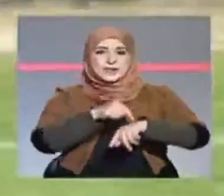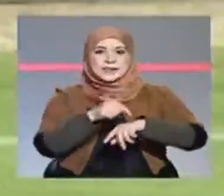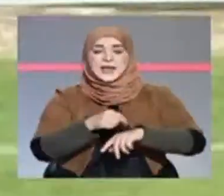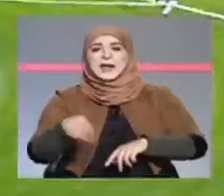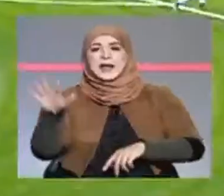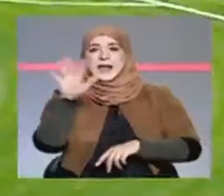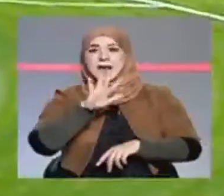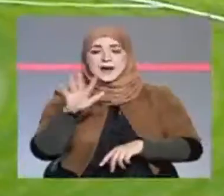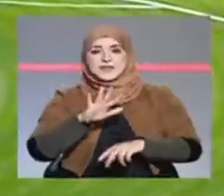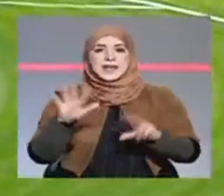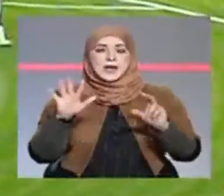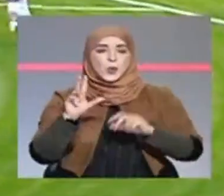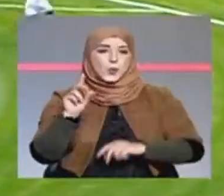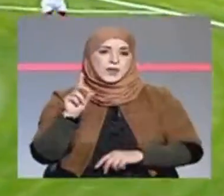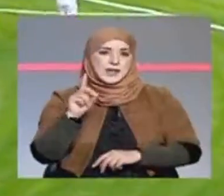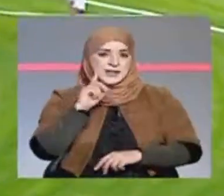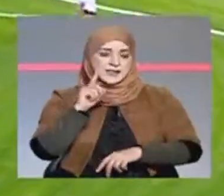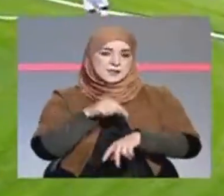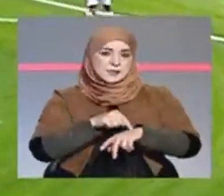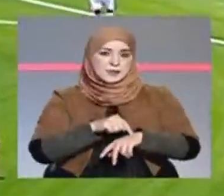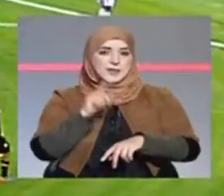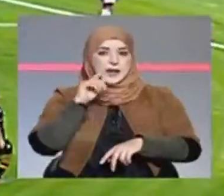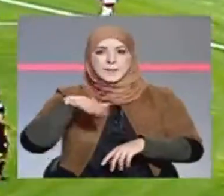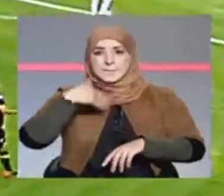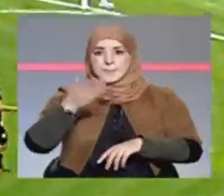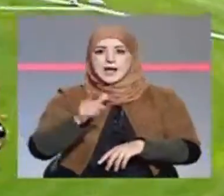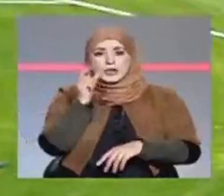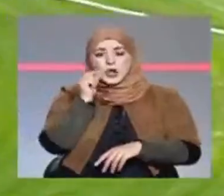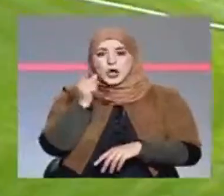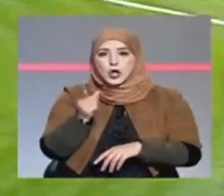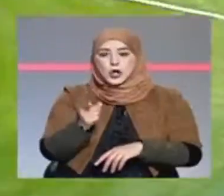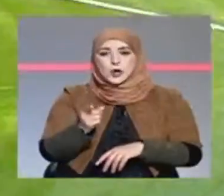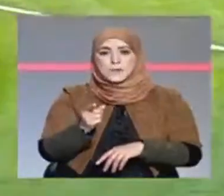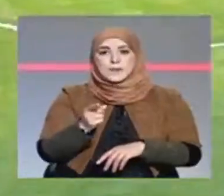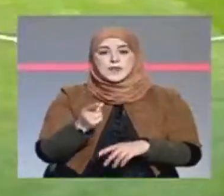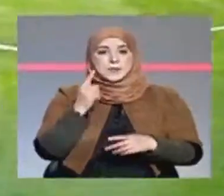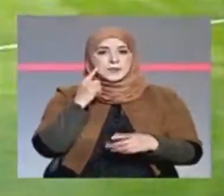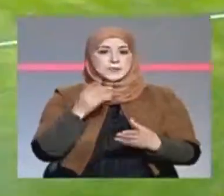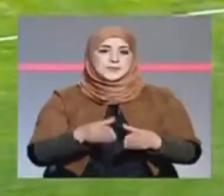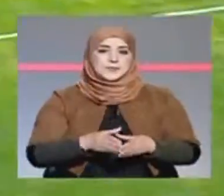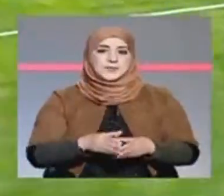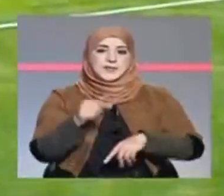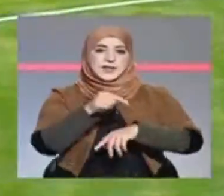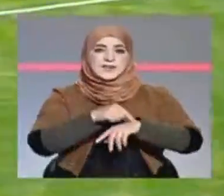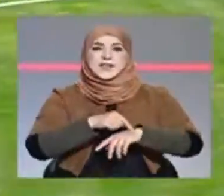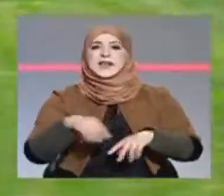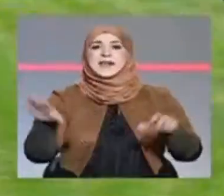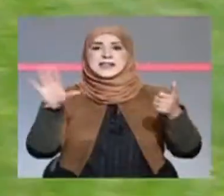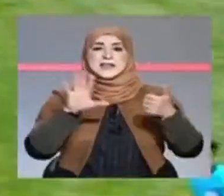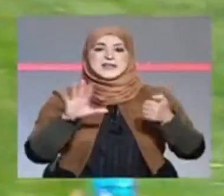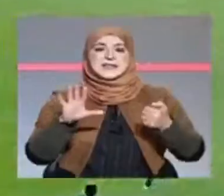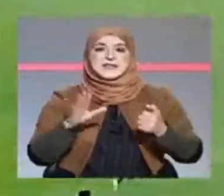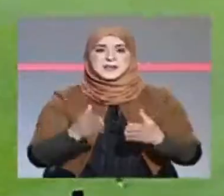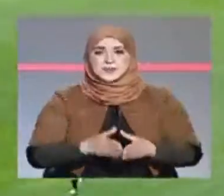الخامسه والثلاثين قبل ان يدرك عبد الرحمان الحنش لاصحاب الارض في الدقيقه الستين